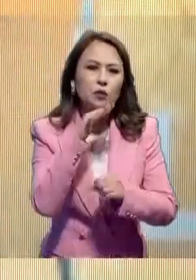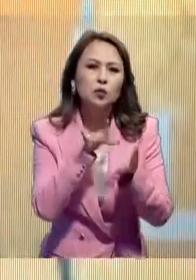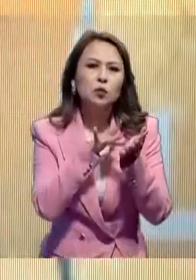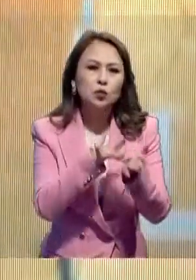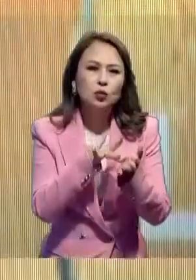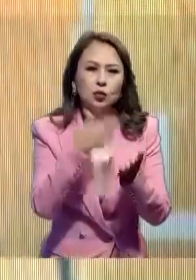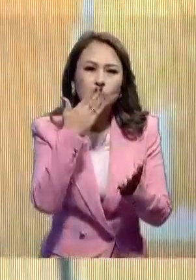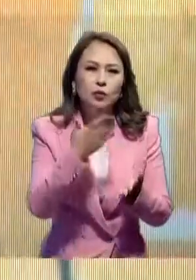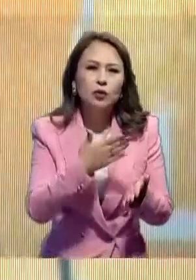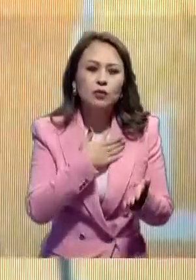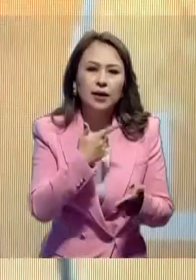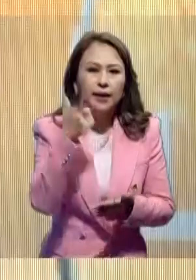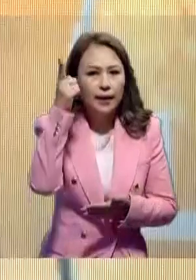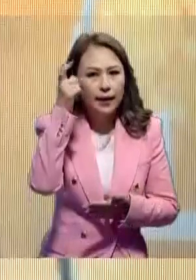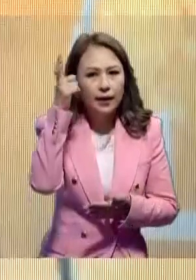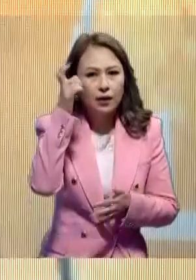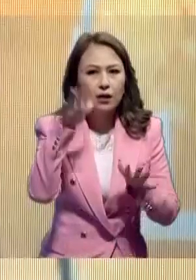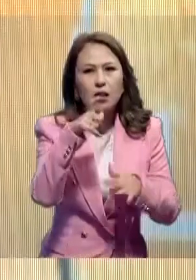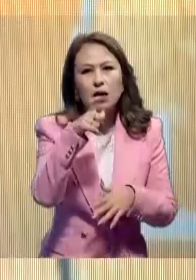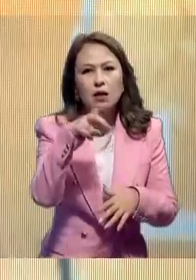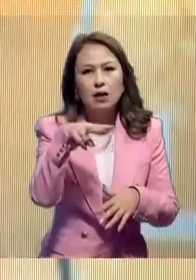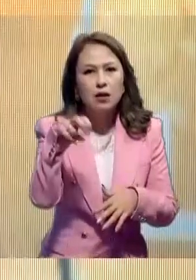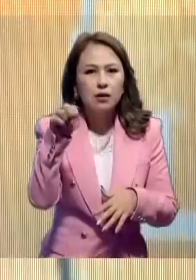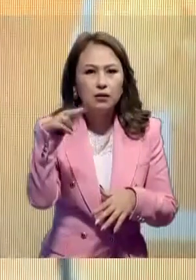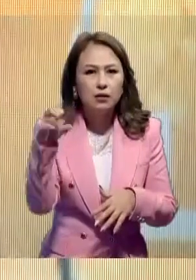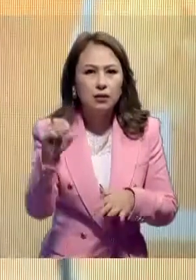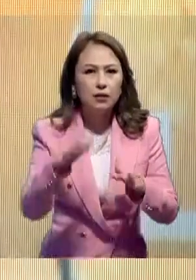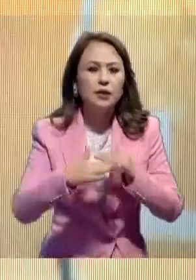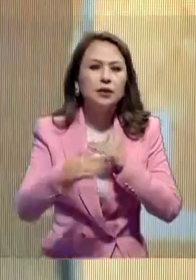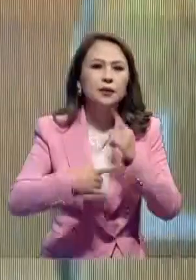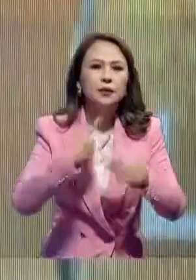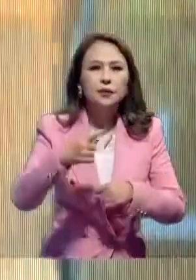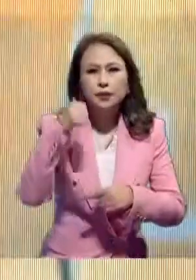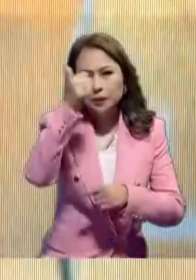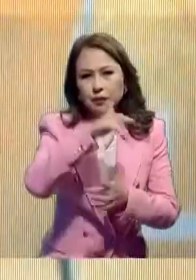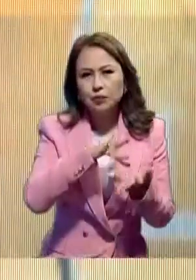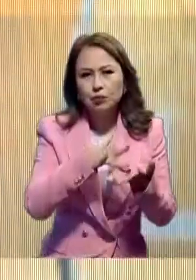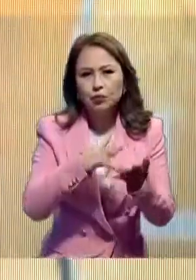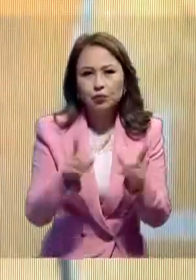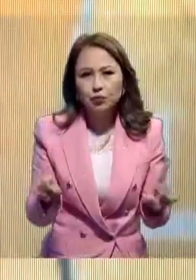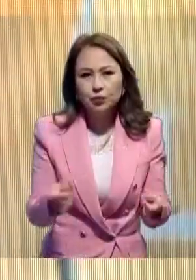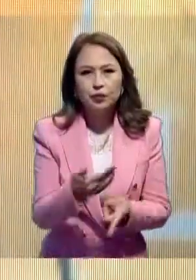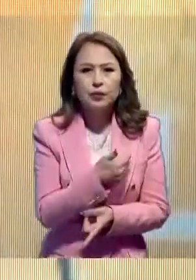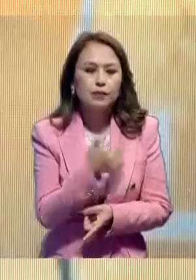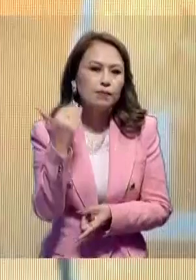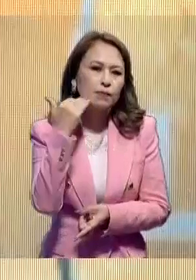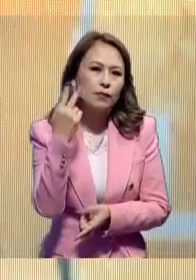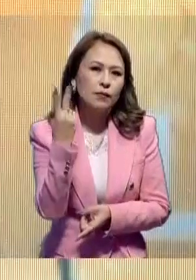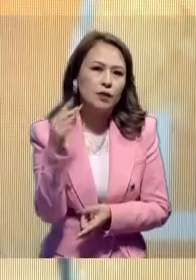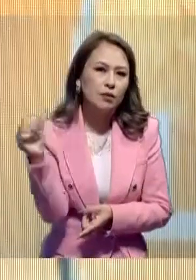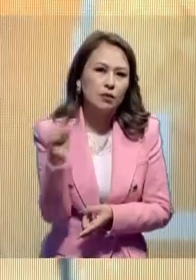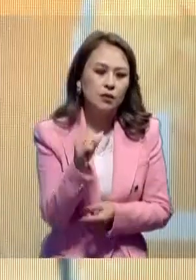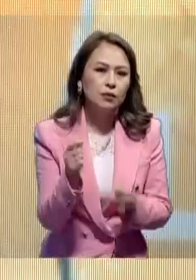Мұнда туристердің сүйікті орындарының бірі Грекия. Эллада елдің билігі келер жылдан бастап туристік салықты көтеруге ниетті. Ол